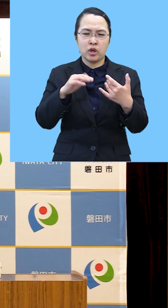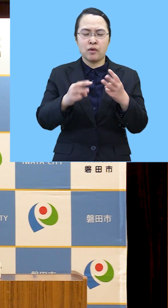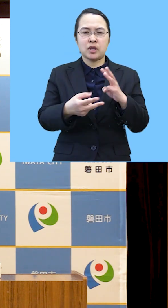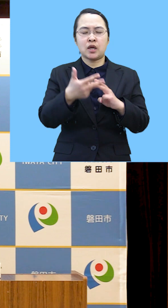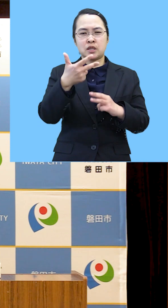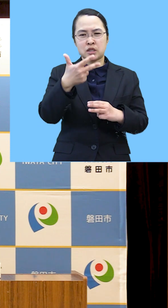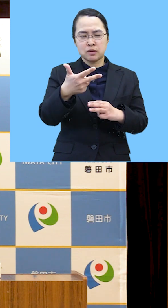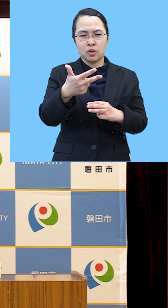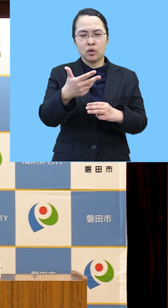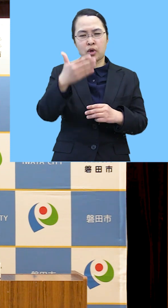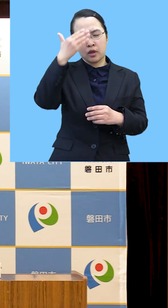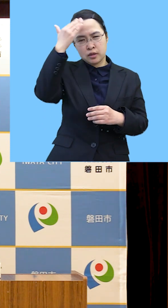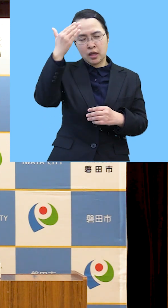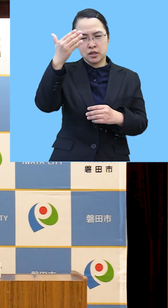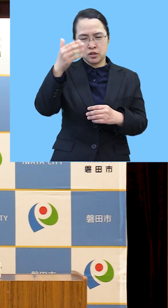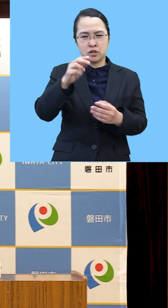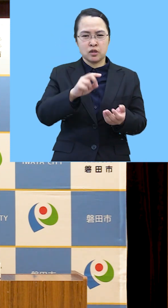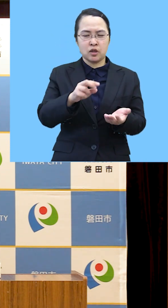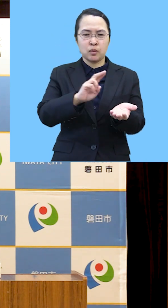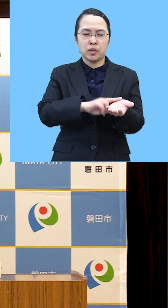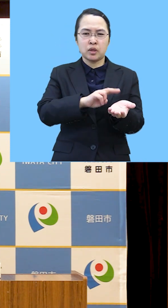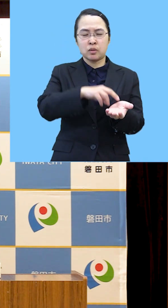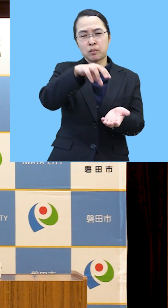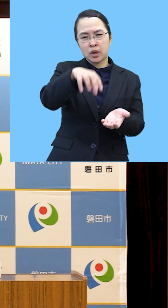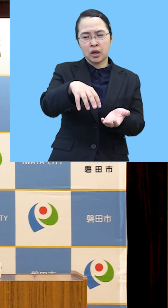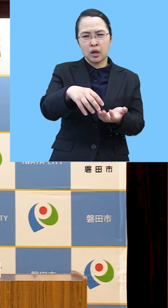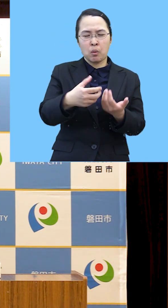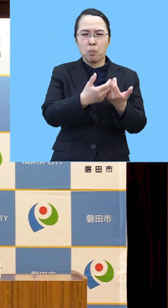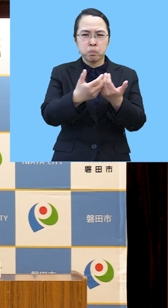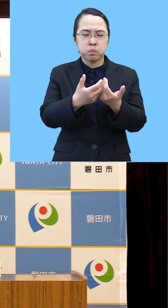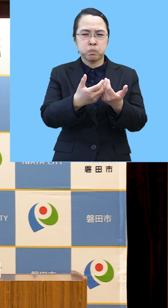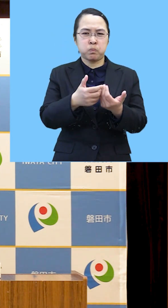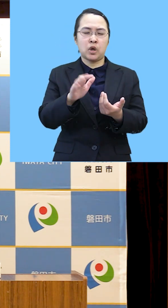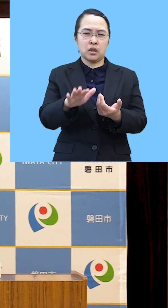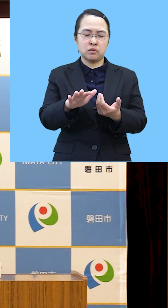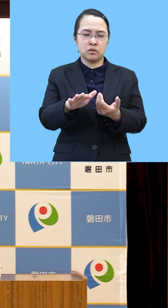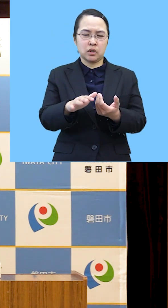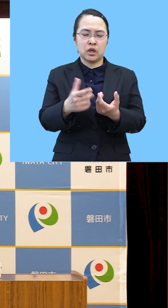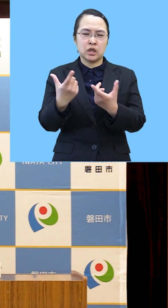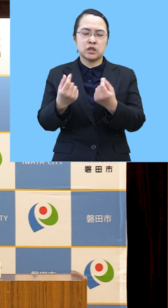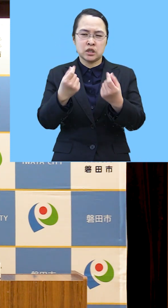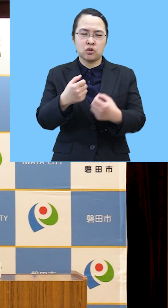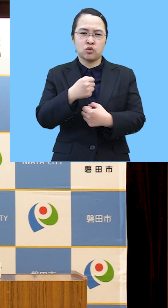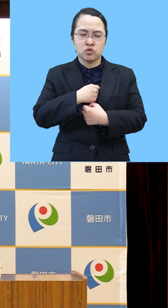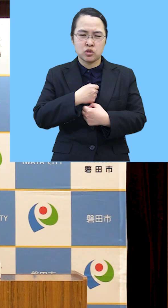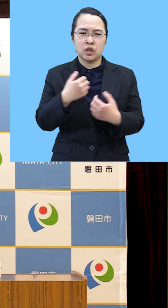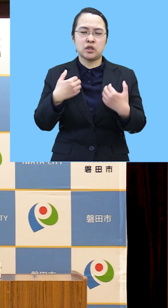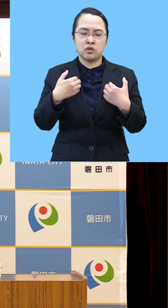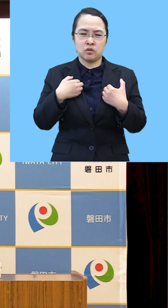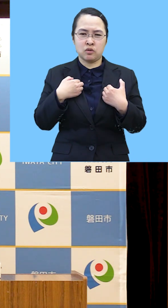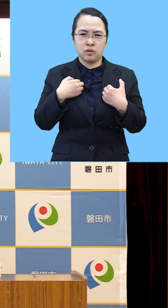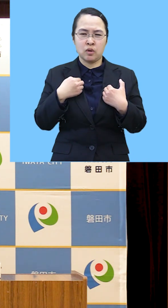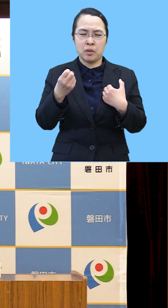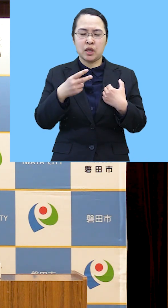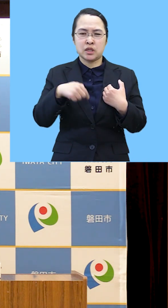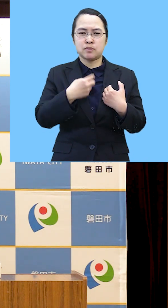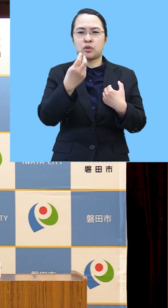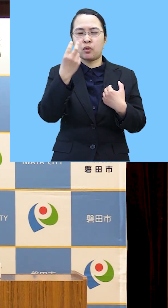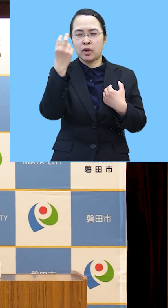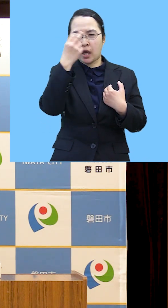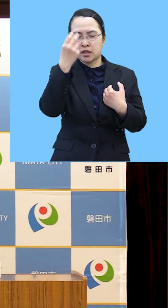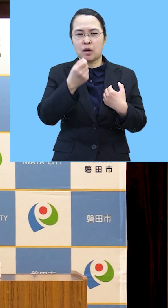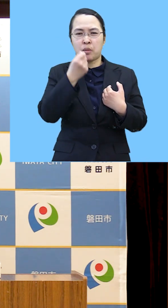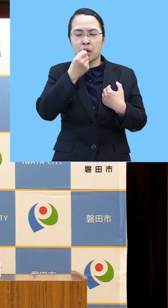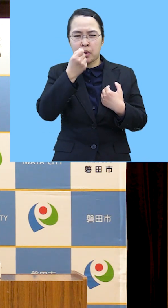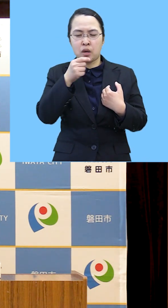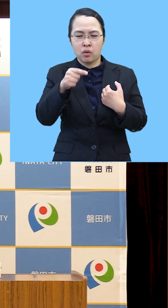の発熱外来が随分混み合っておりますから、しっかり注意をしなきゃいけないと思ってますし、自己検査、これの活用